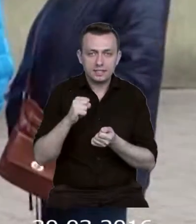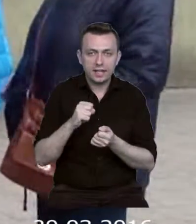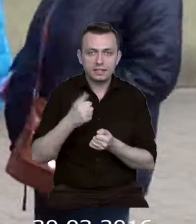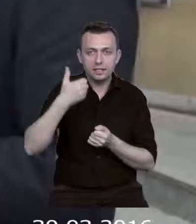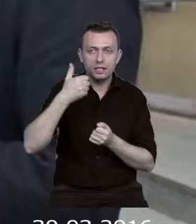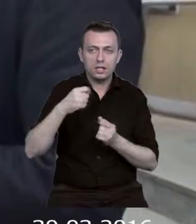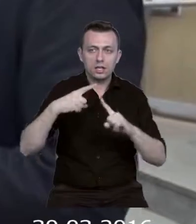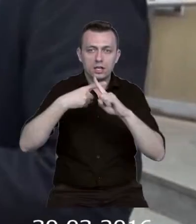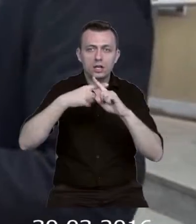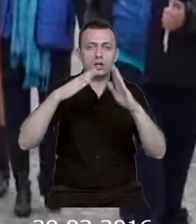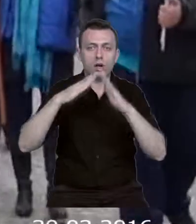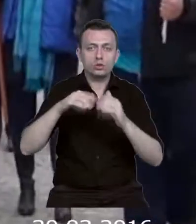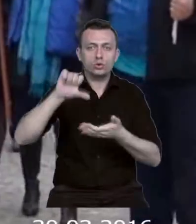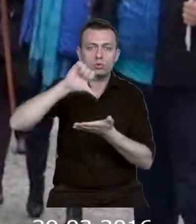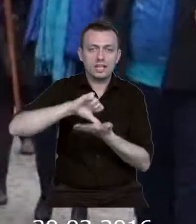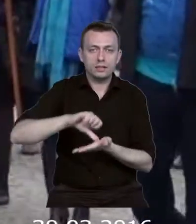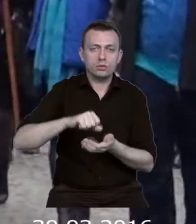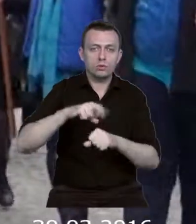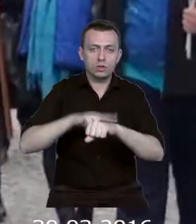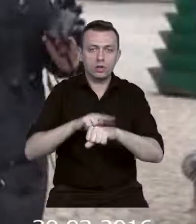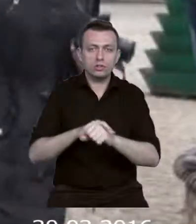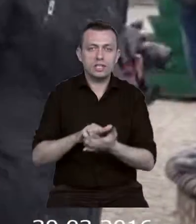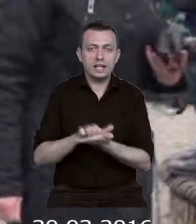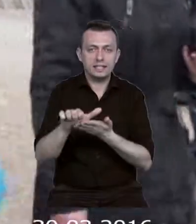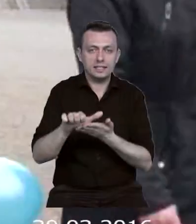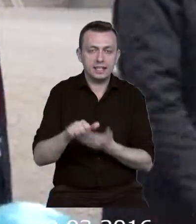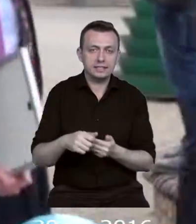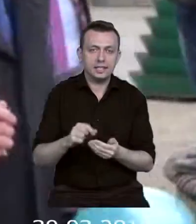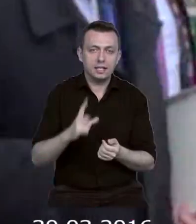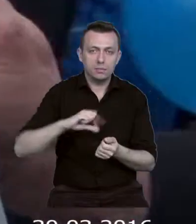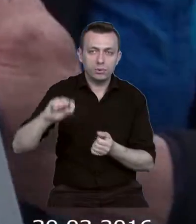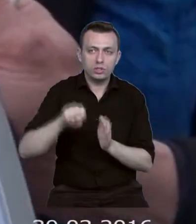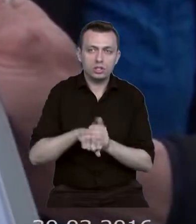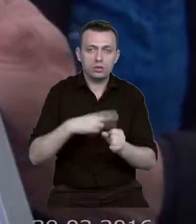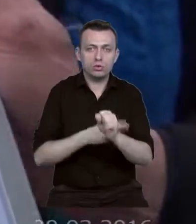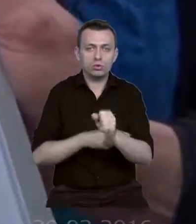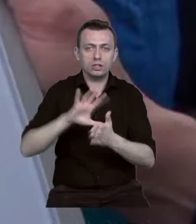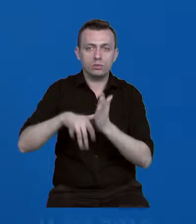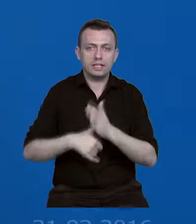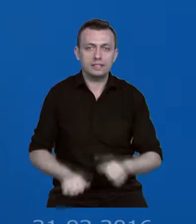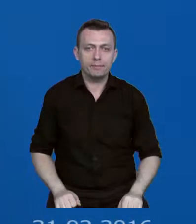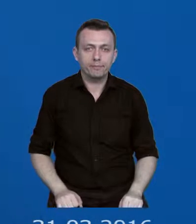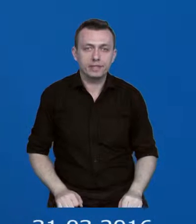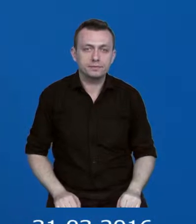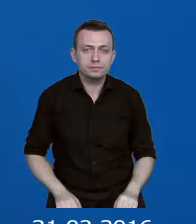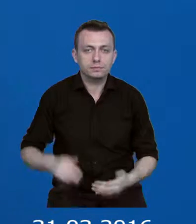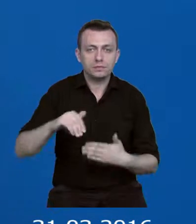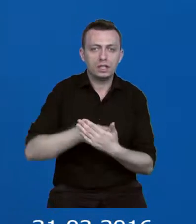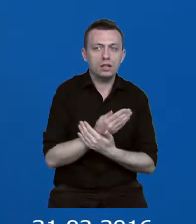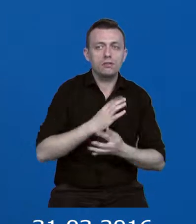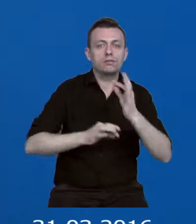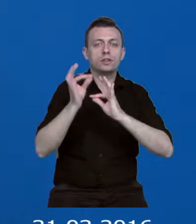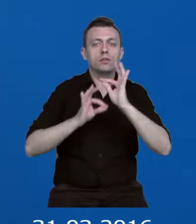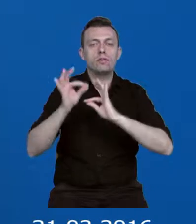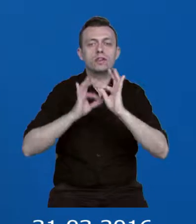Wawrzyńca o godzinie 11 i przejdzie ulicą Królewską w stronę Fontanny i Placu Piłsudskiego. W nowo wyremontowanej